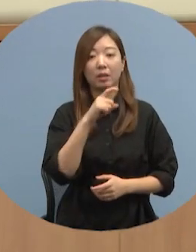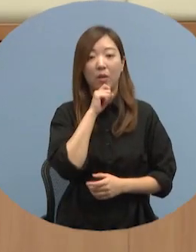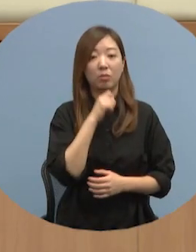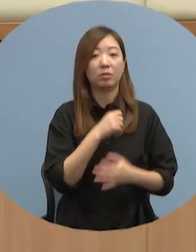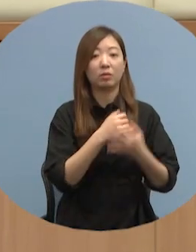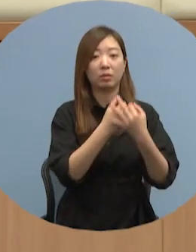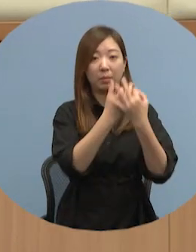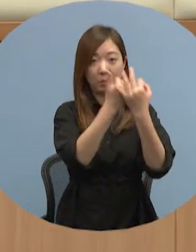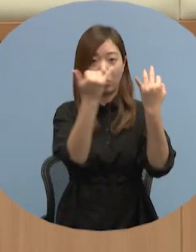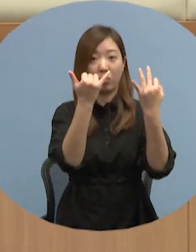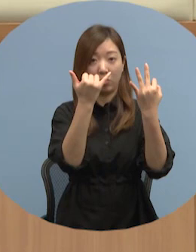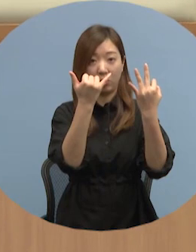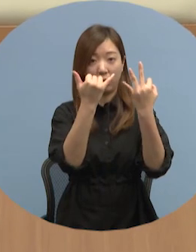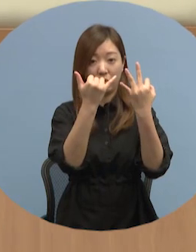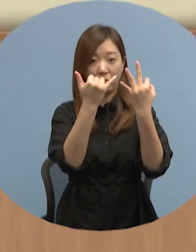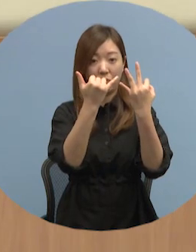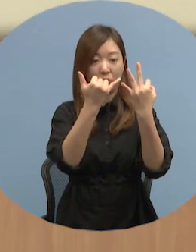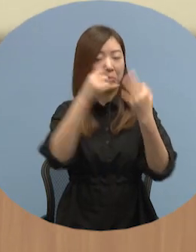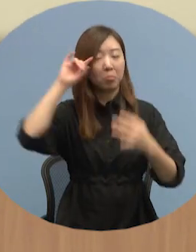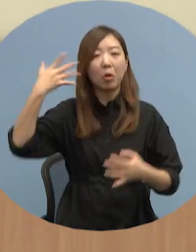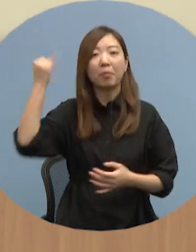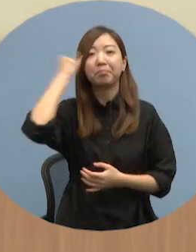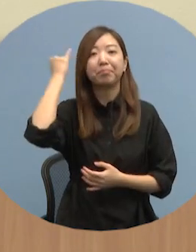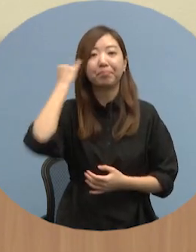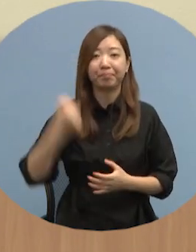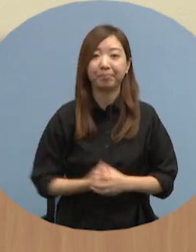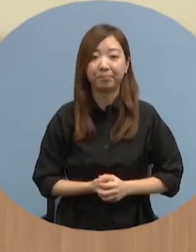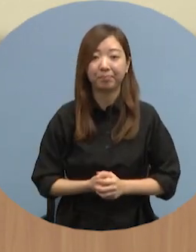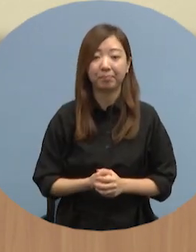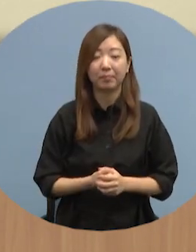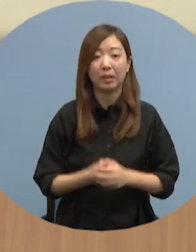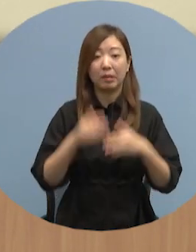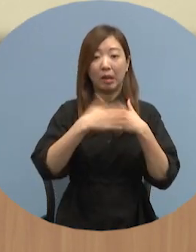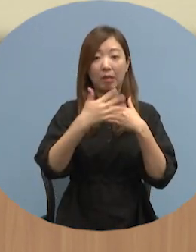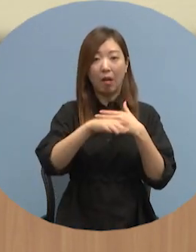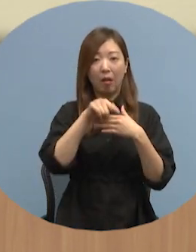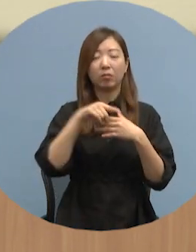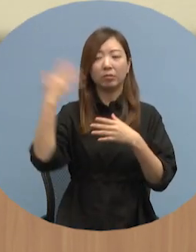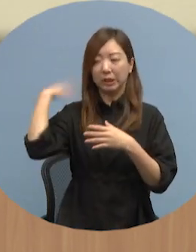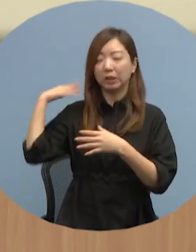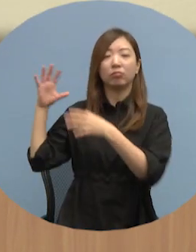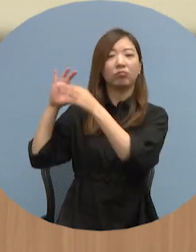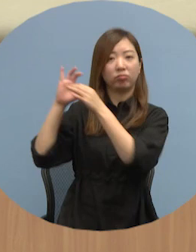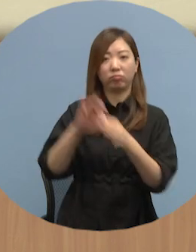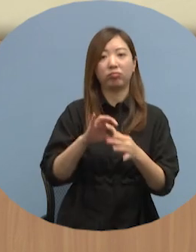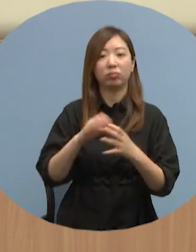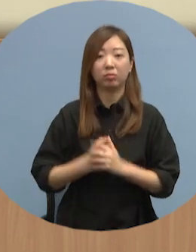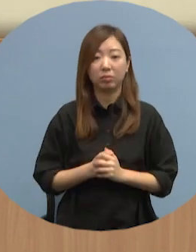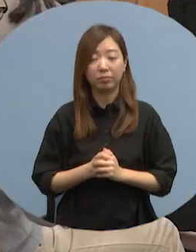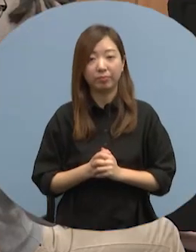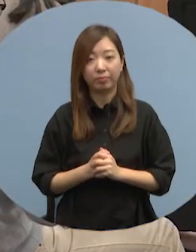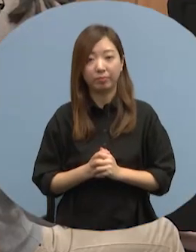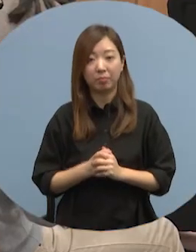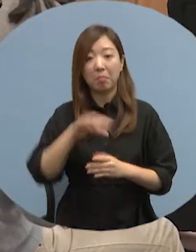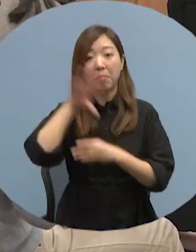36宗咧係揾唔到源頭嘅個案，其他啲個案咧都係相關個案。相關個案咧就